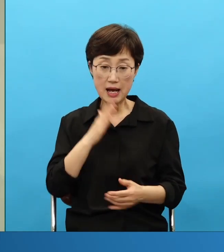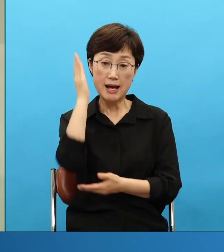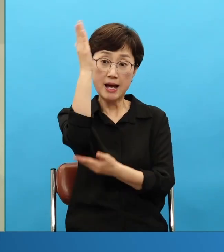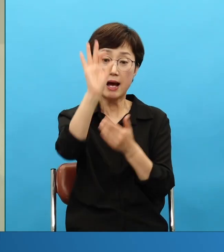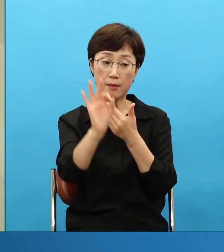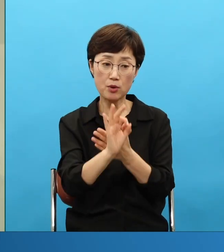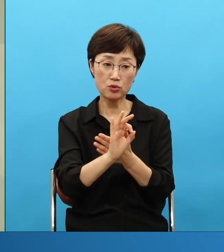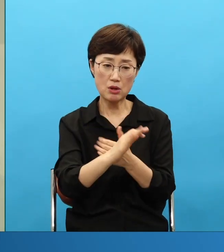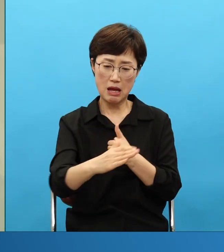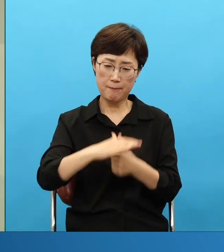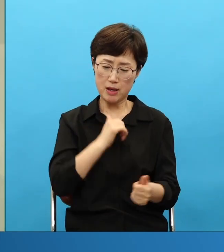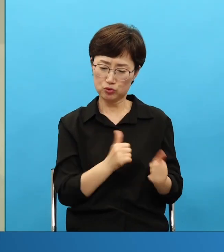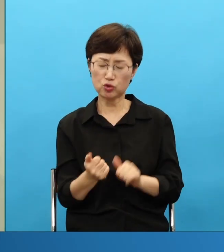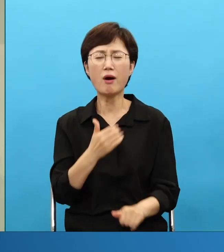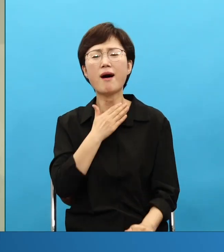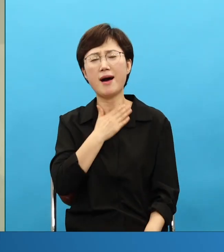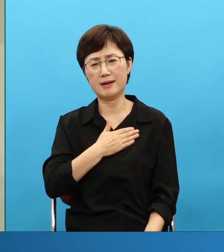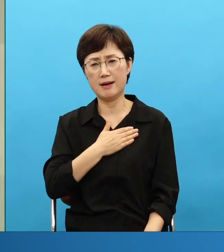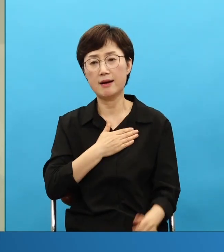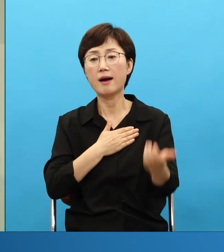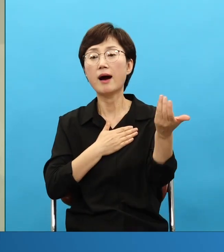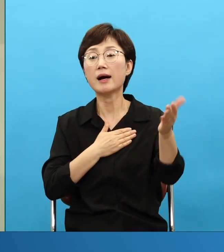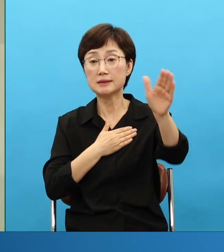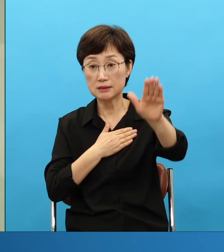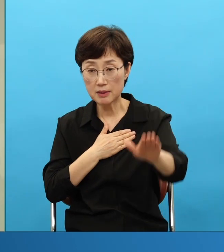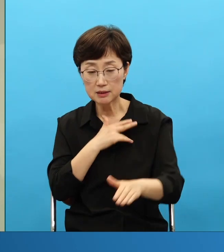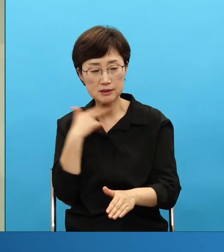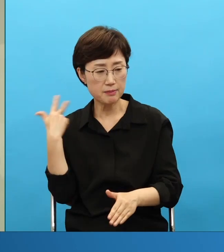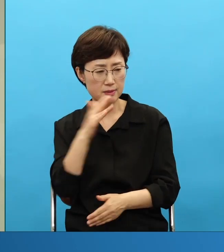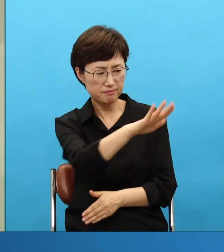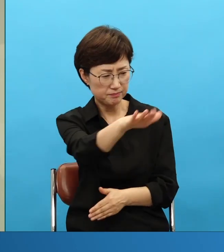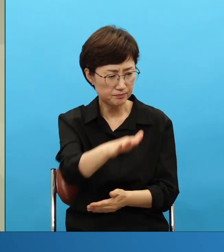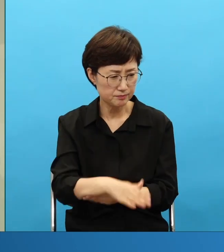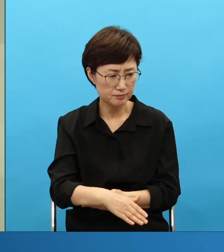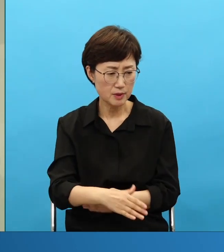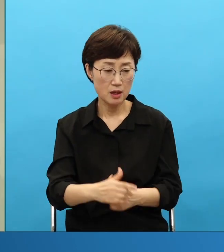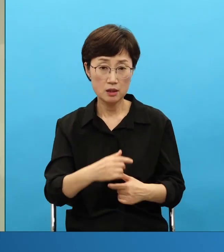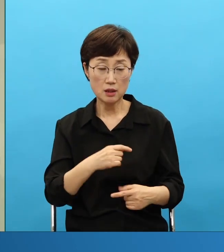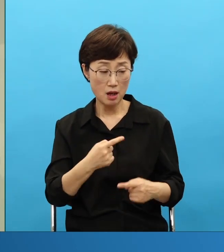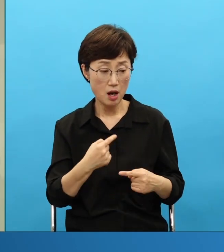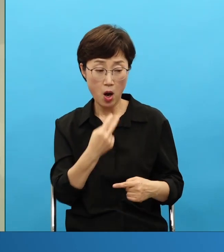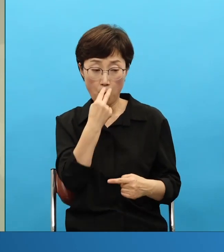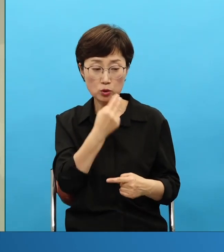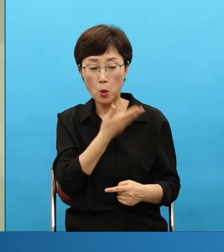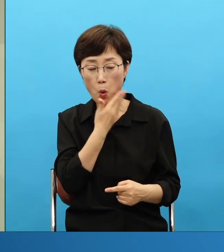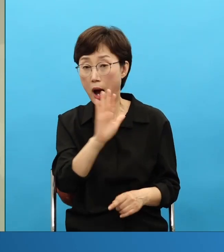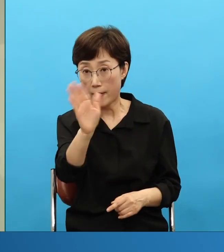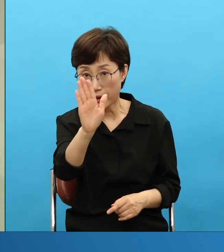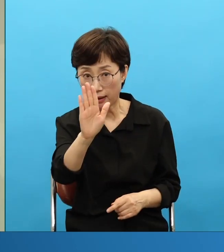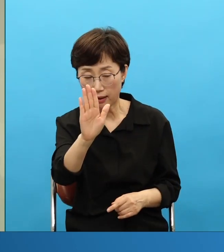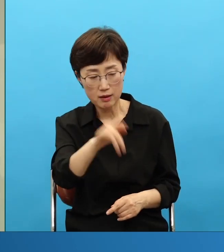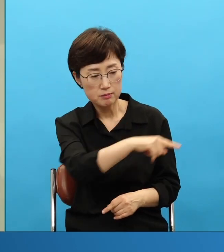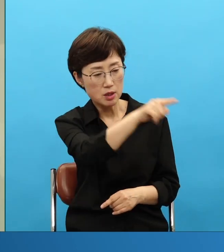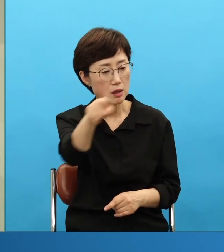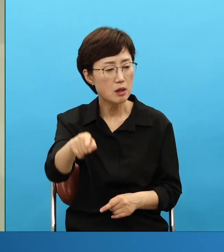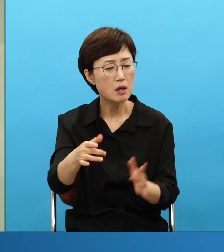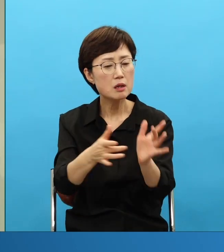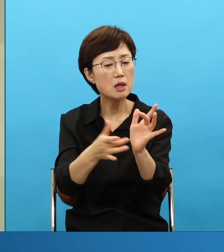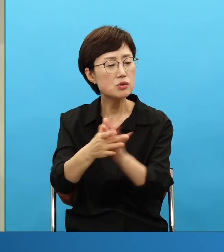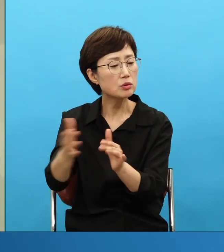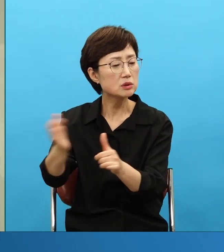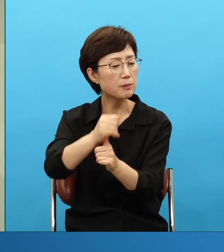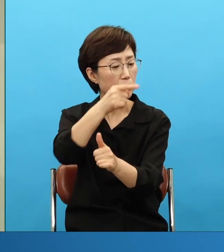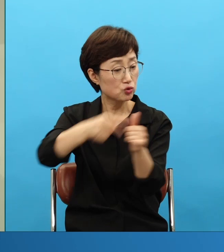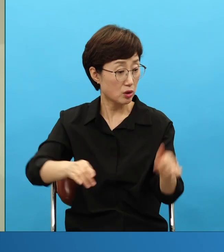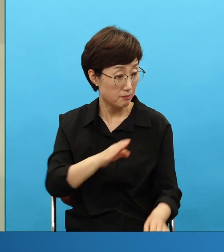모든 역사를 다 얘기해서 핍박, 너희들 언제든지 선지자를 핍박하지 않았냐 하는 얘기를 쫙 다 한 겁니다. Knowing that he would die, Stephen began to